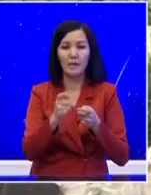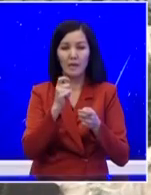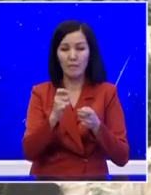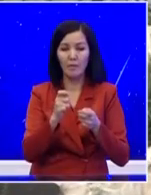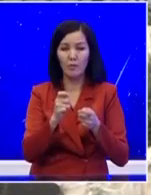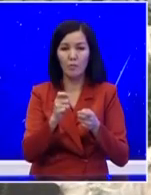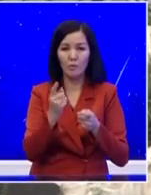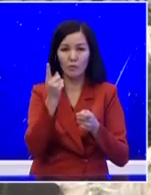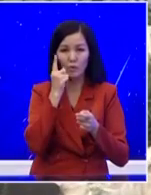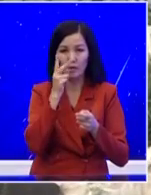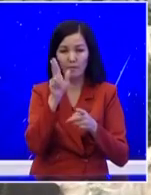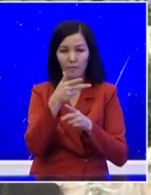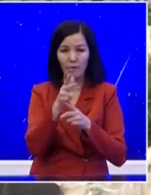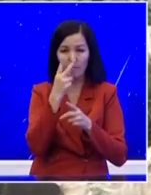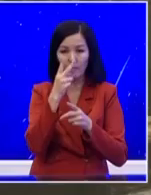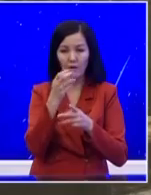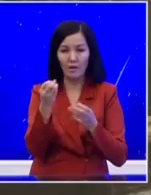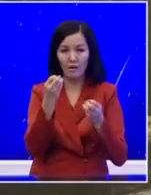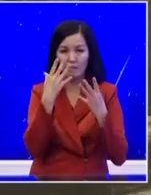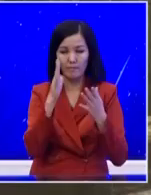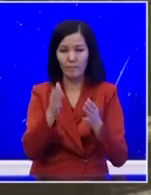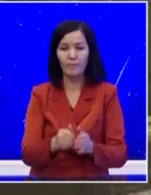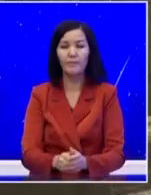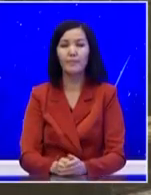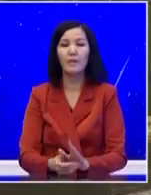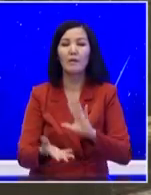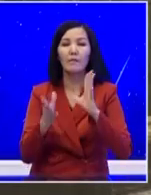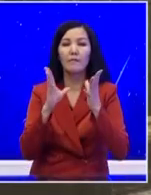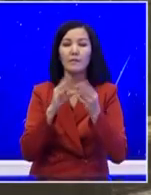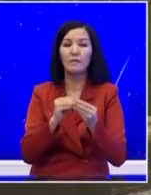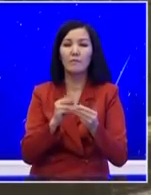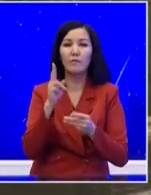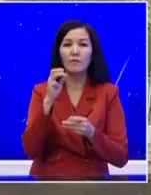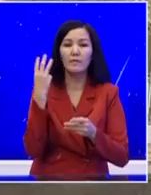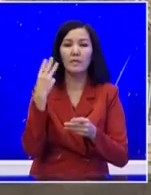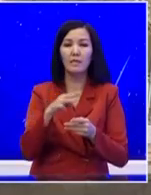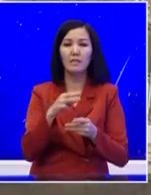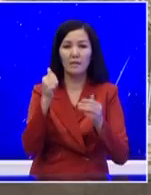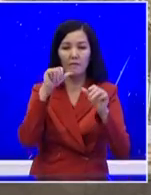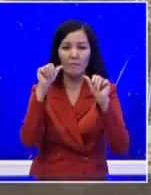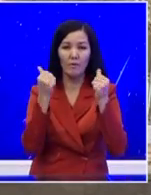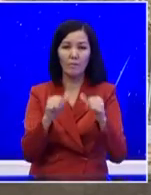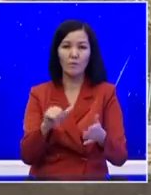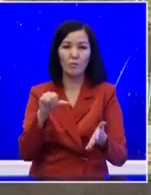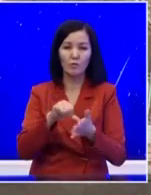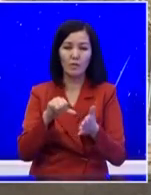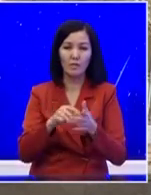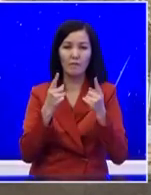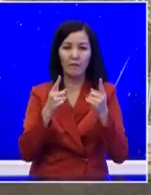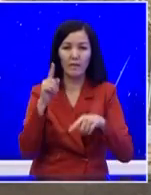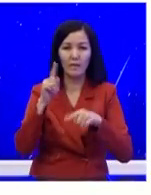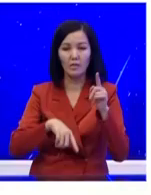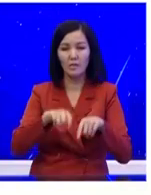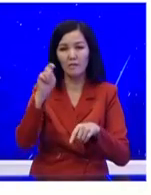все. Информация уже у вас на экране. Всего в Алматинской области имеется 238 памятников участникам Великой Отечественной